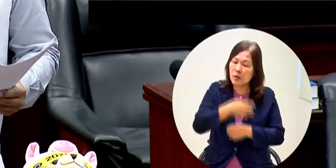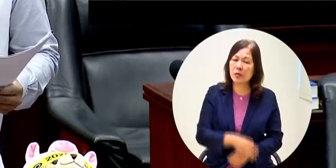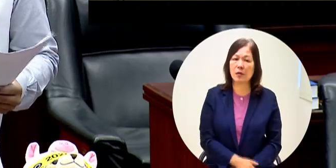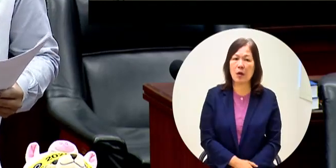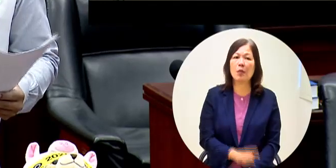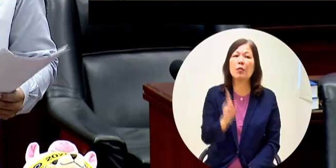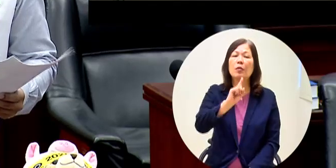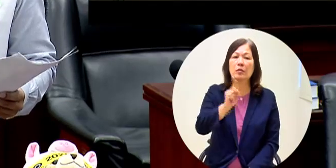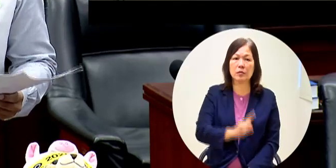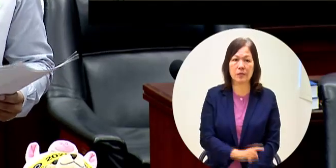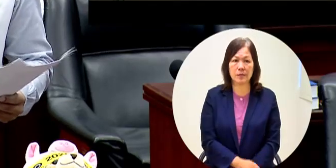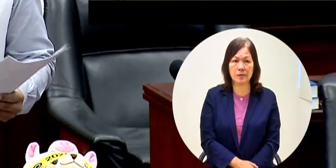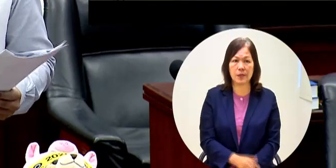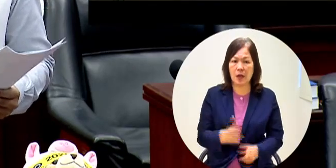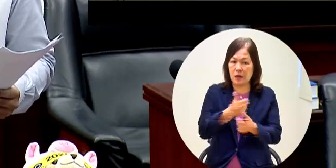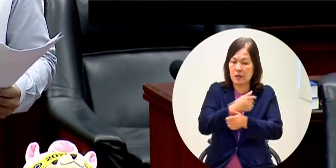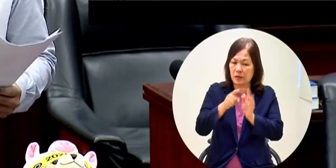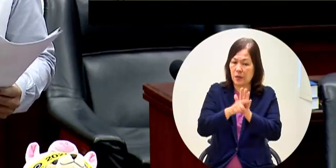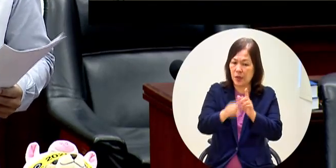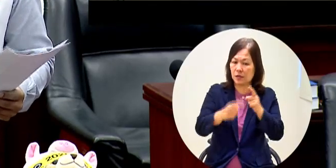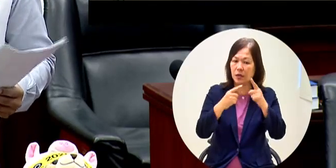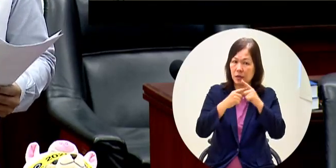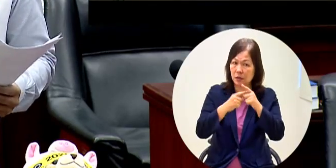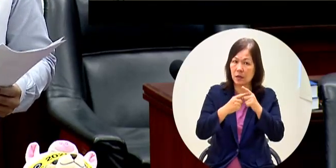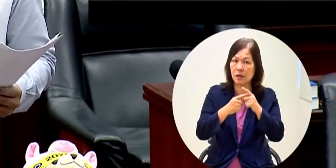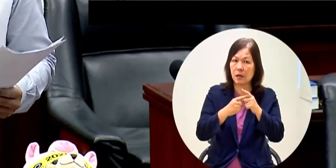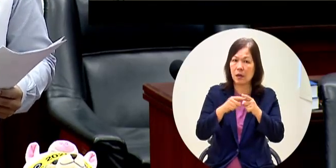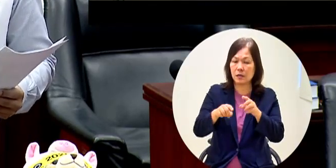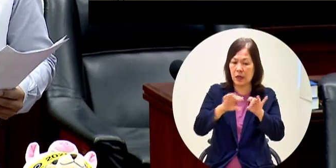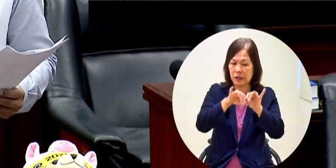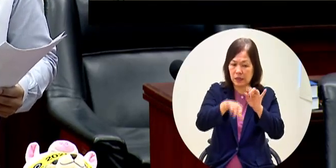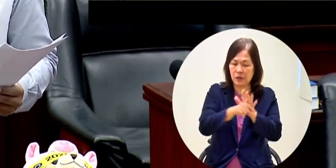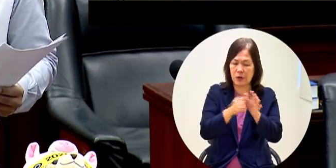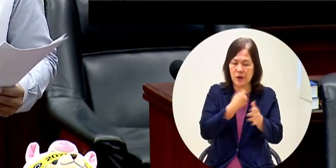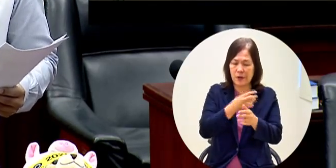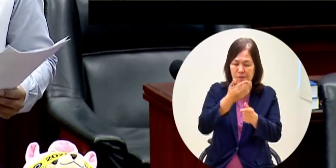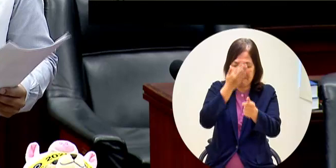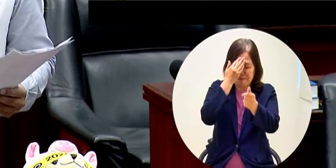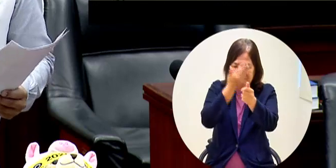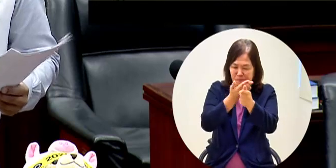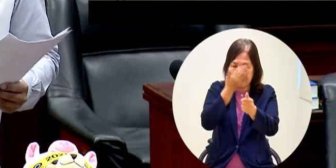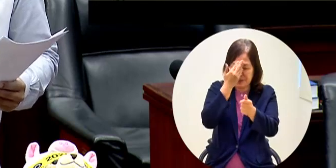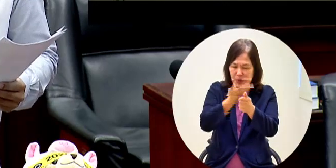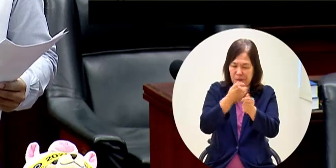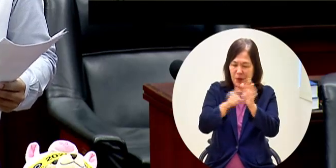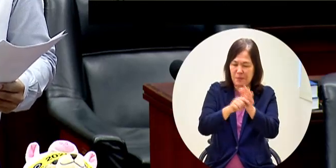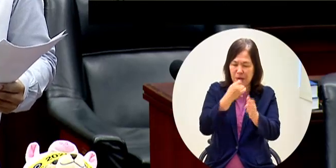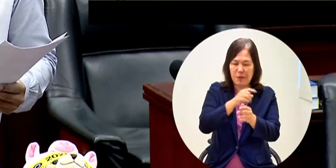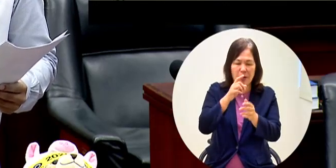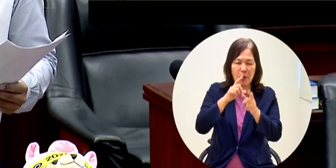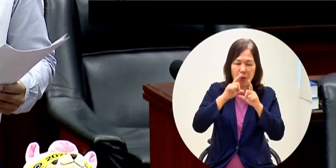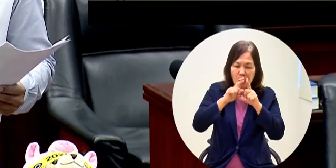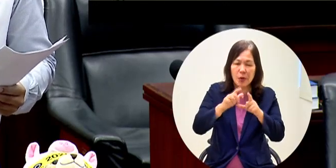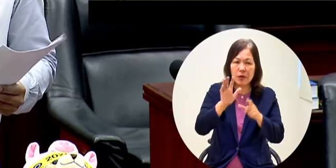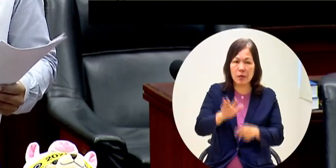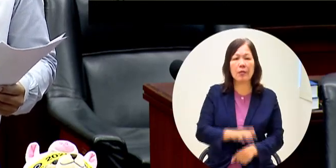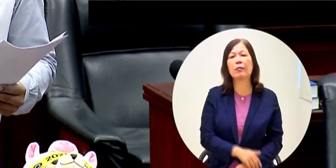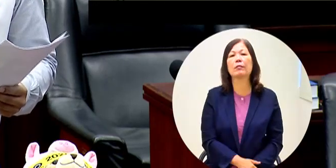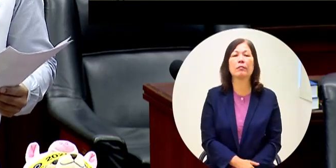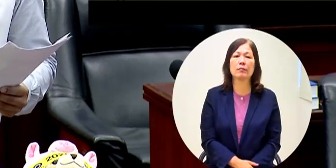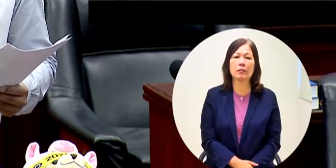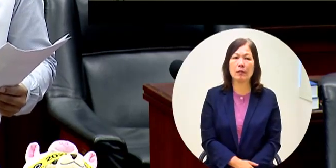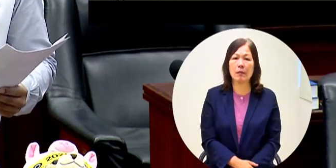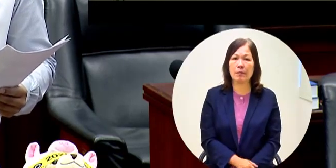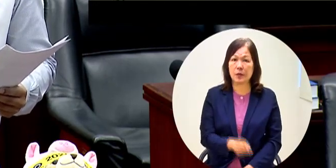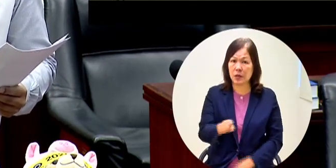映？就代表你这个人事案，伫地方造成真大、真激烈的反应嘛。市长，这